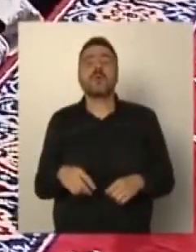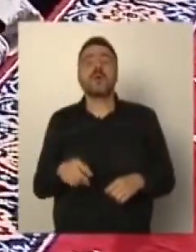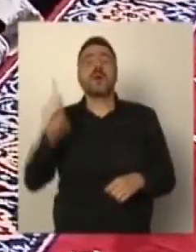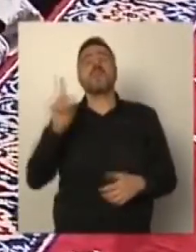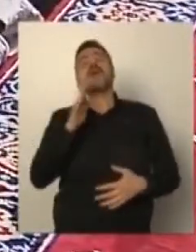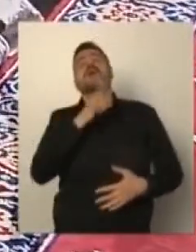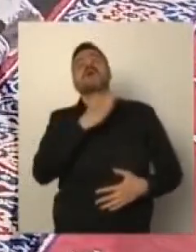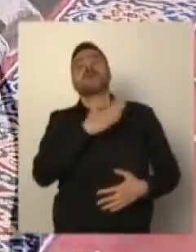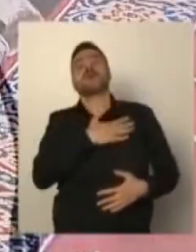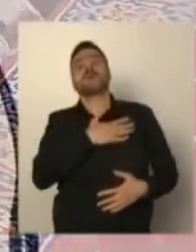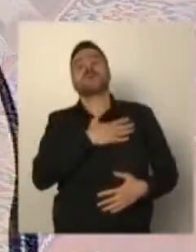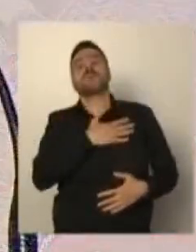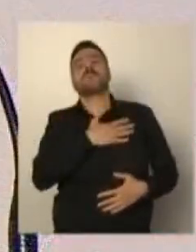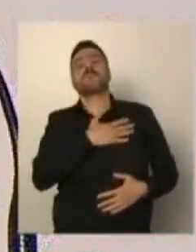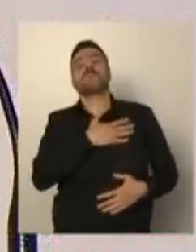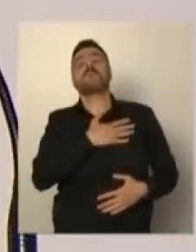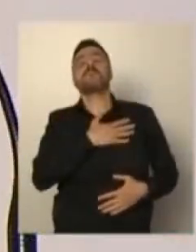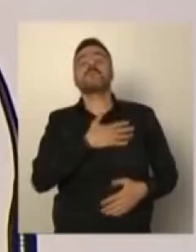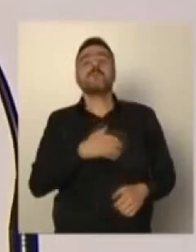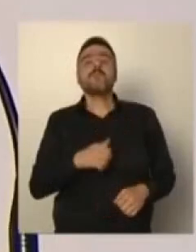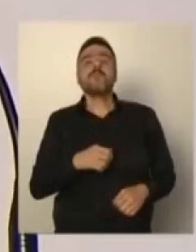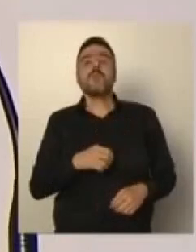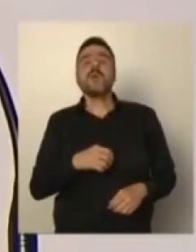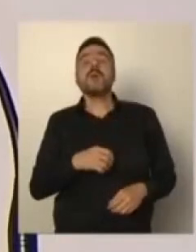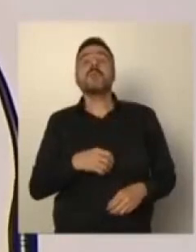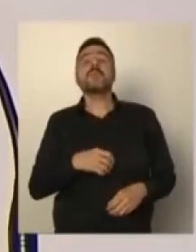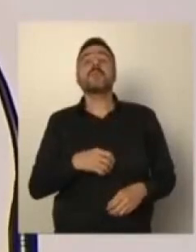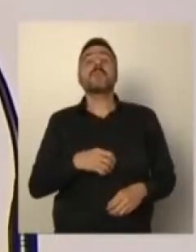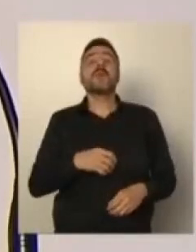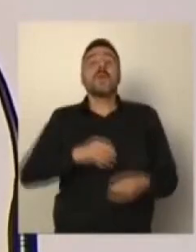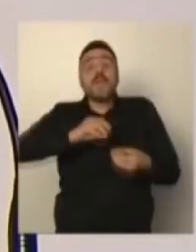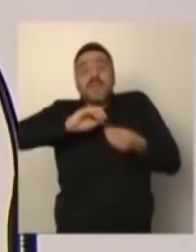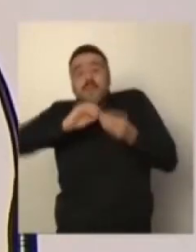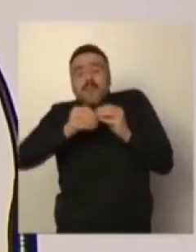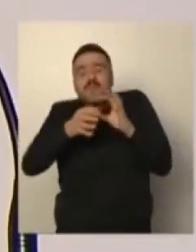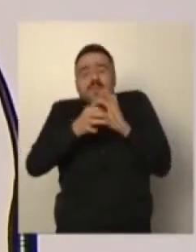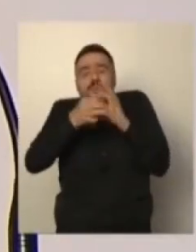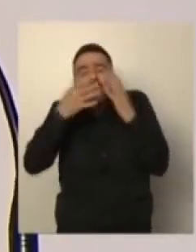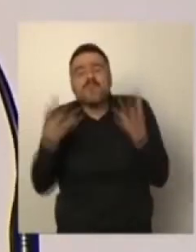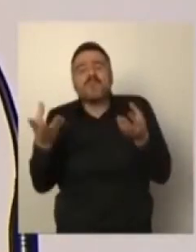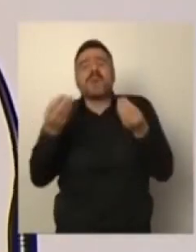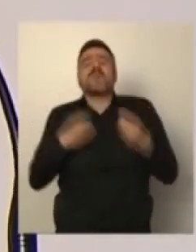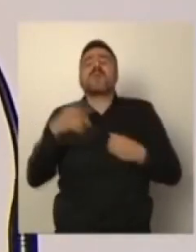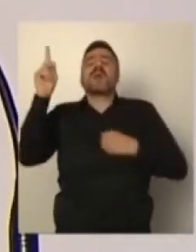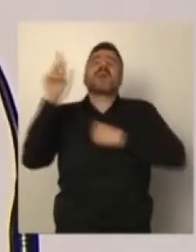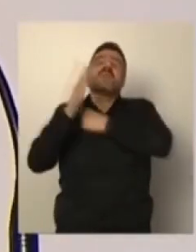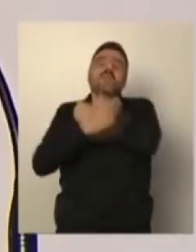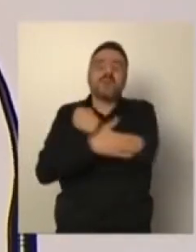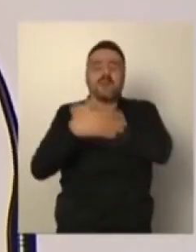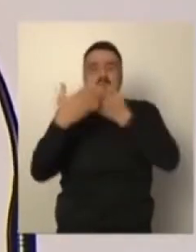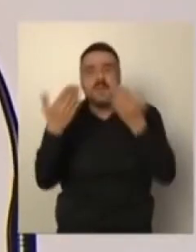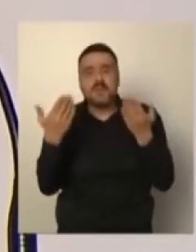bırakma. Devasını vermediğin hiçbir derdimizi bırakma ya Rabbi.